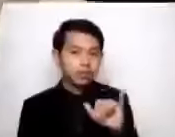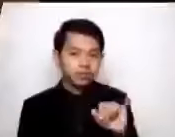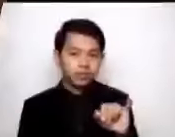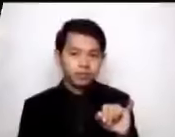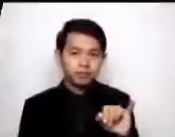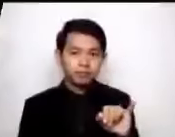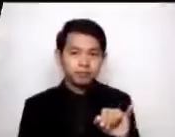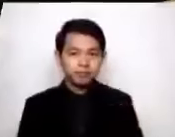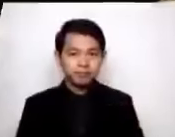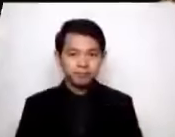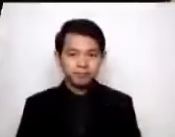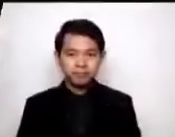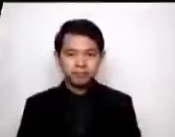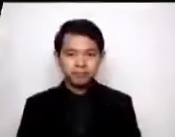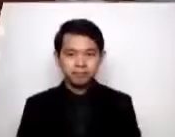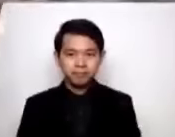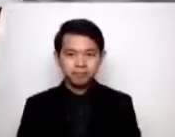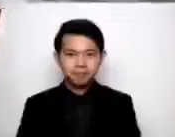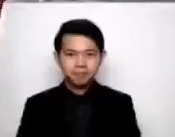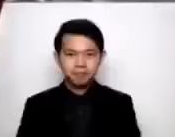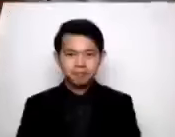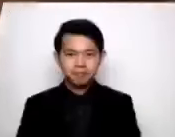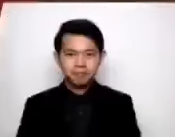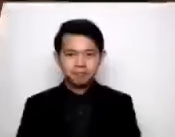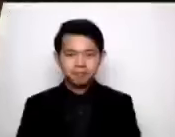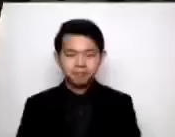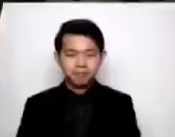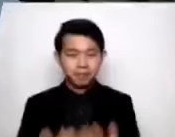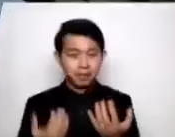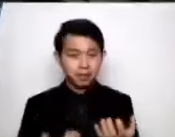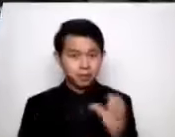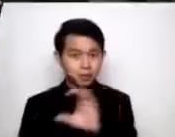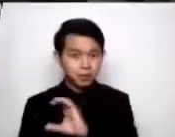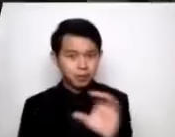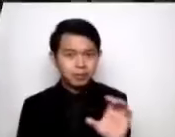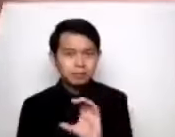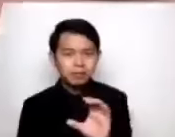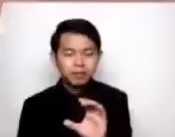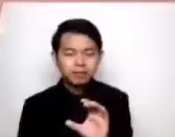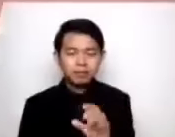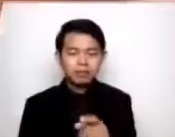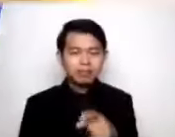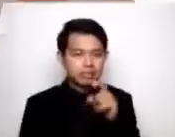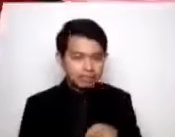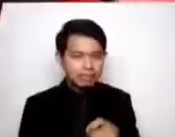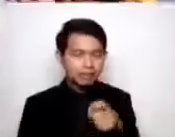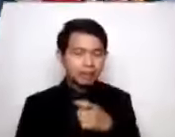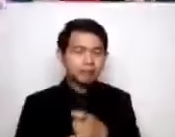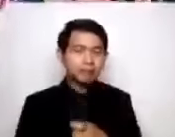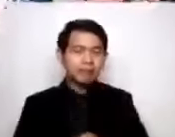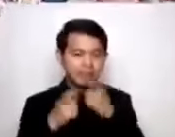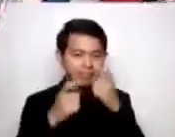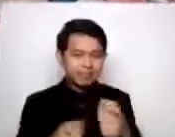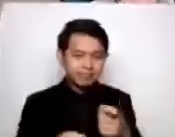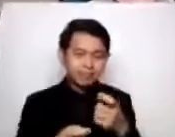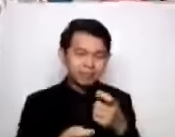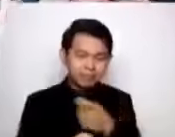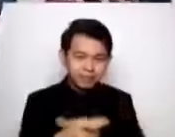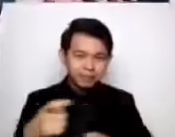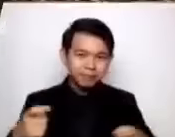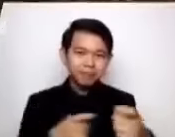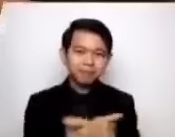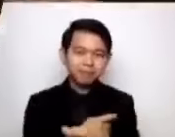Siyempre kapag Pasko, hindi mawawala ang gift giving. Kaya sa mga nag-iisip ng regalo o